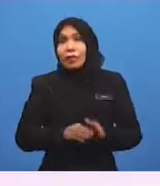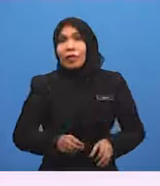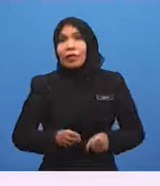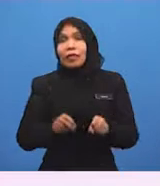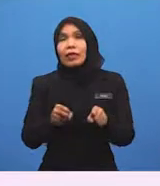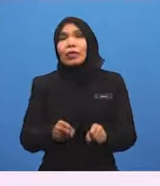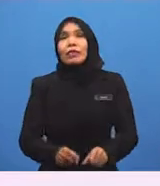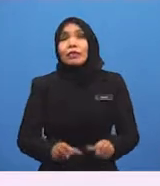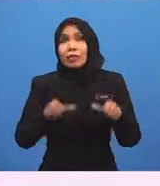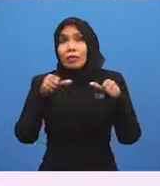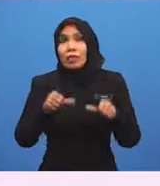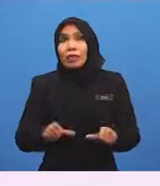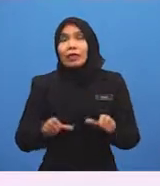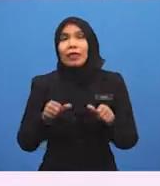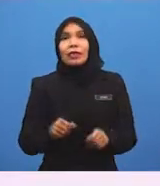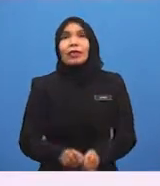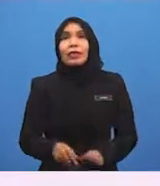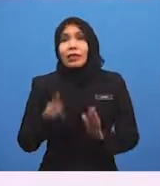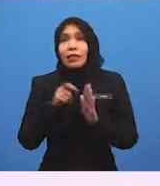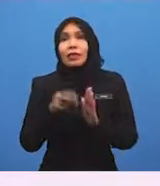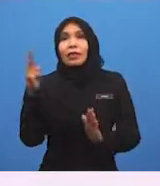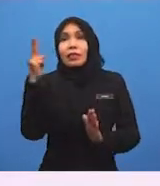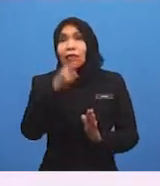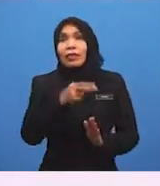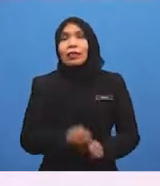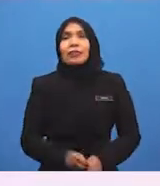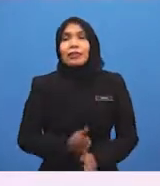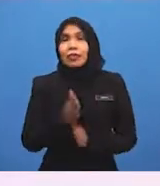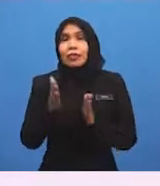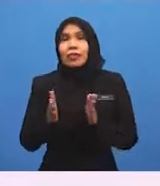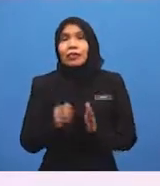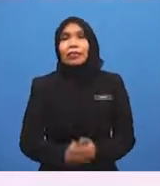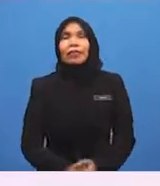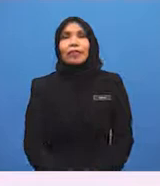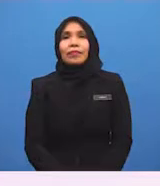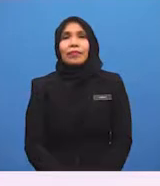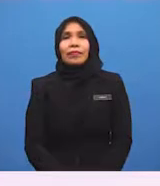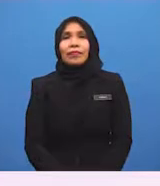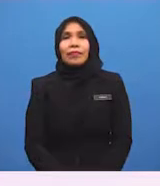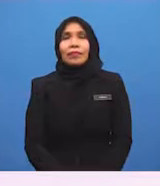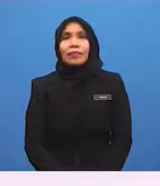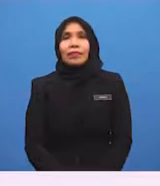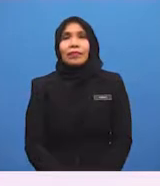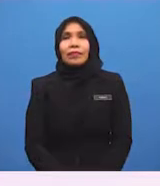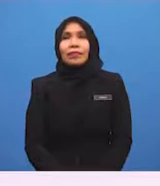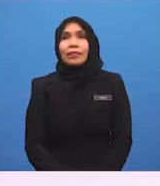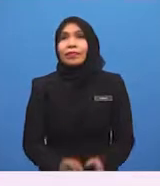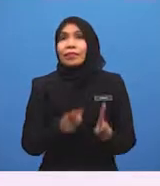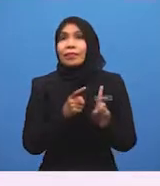Terdapat banyak kepentingan, tetapi hari ini kita akan belajar tiga kepentingan.